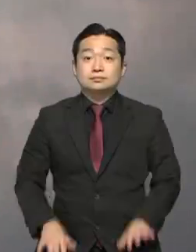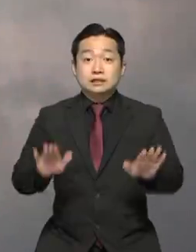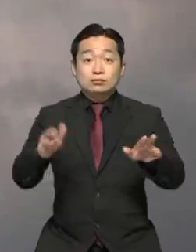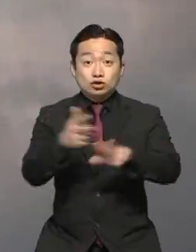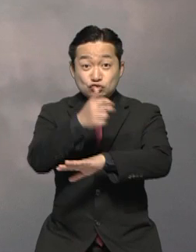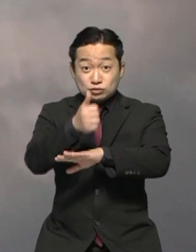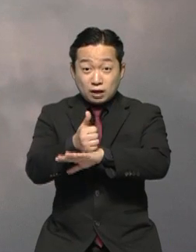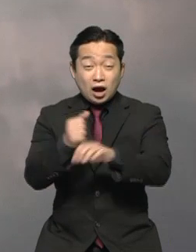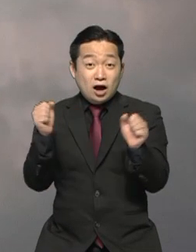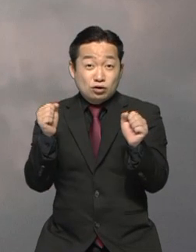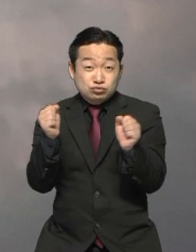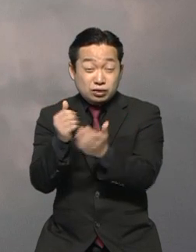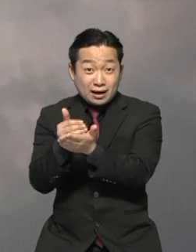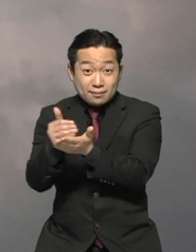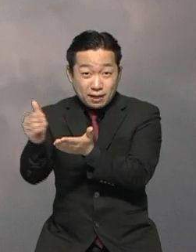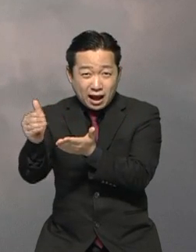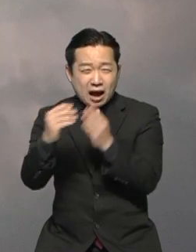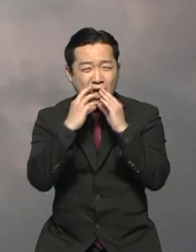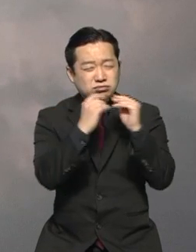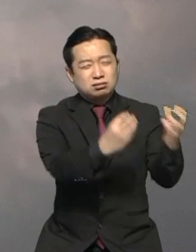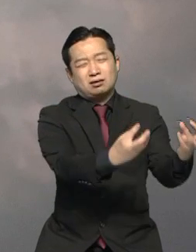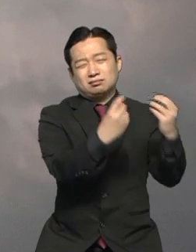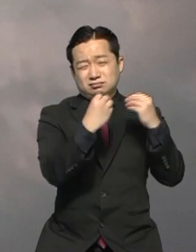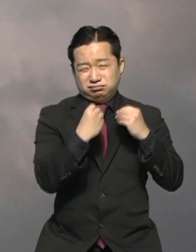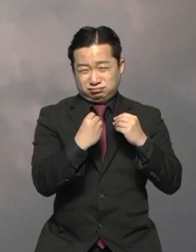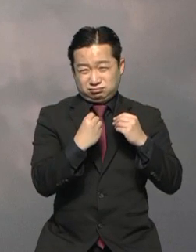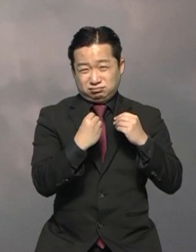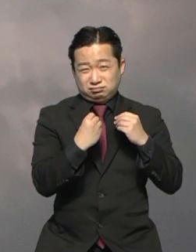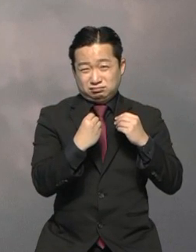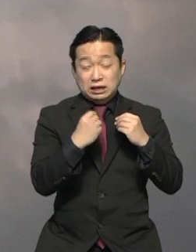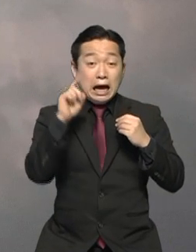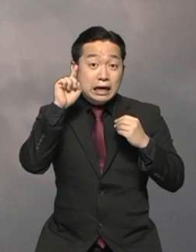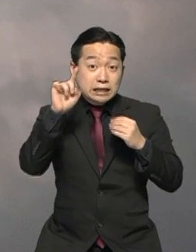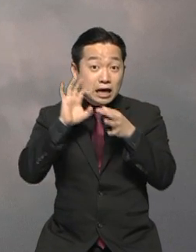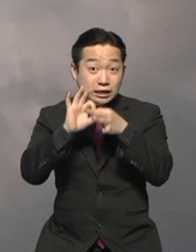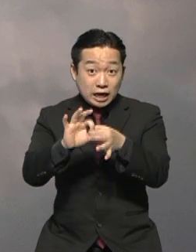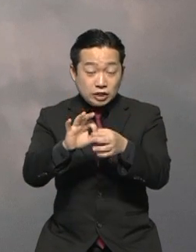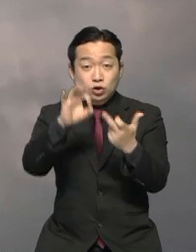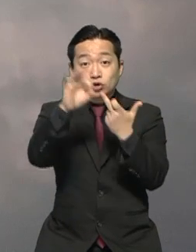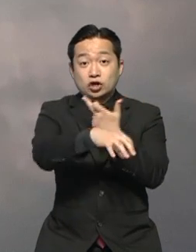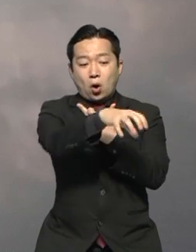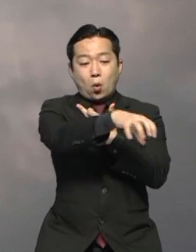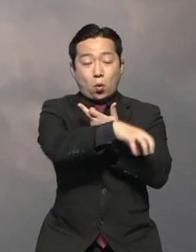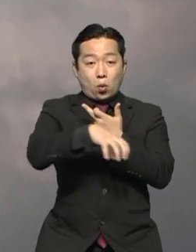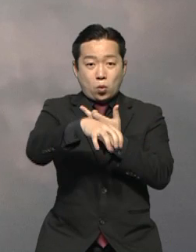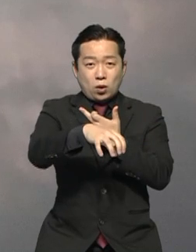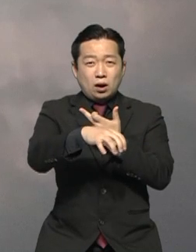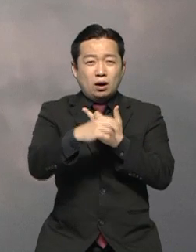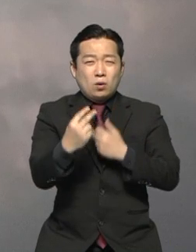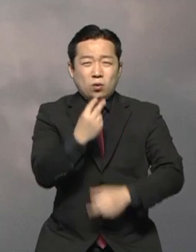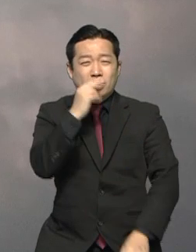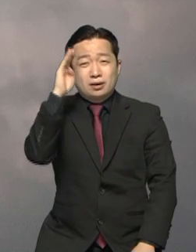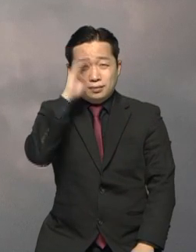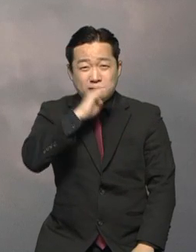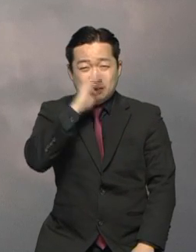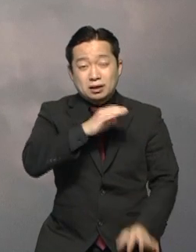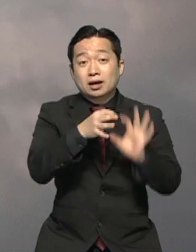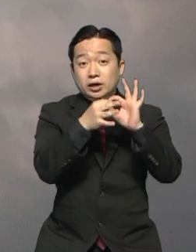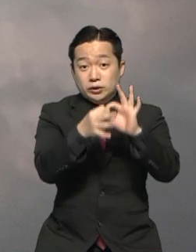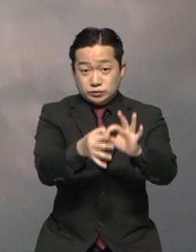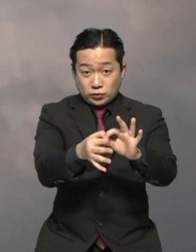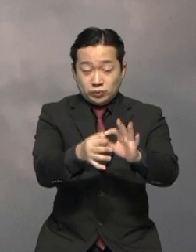이번 주말 추위가 물러나는 대신 미세먼지가 고개를 들었습니다. 내일까지도 서쪽 지방을 중심으로는 탁한 공기가 이어질